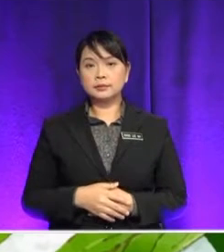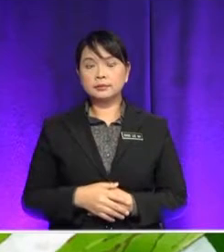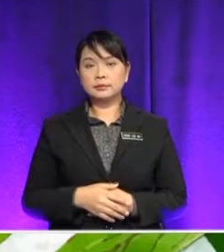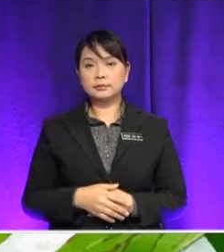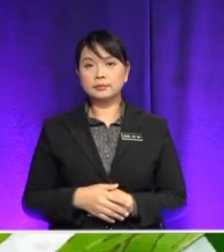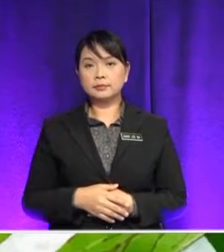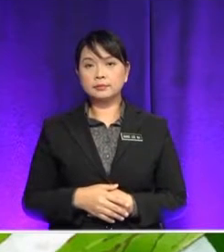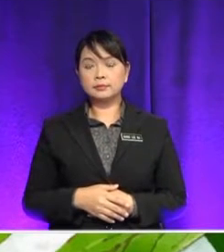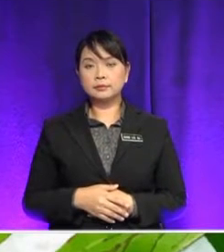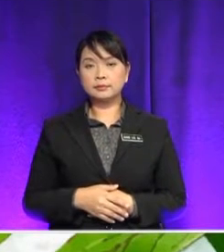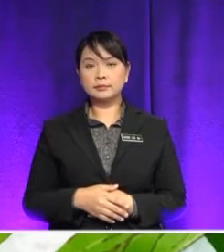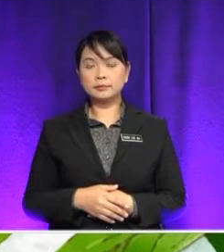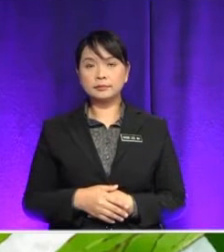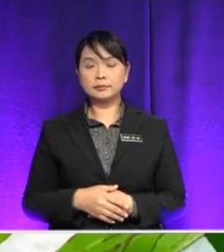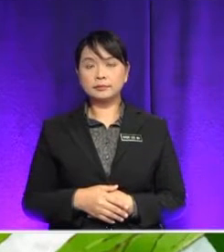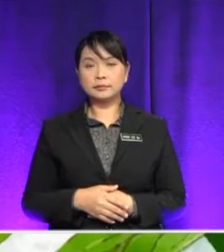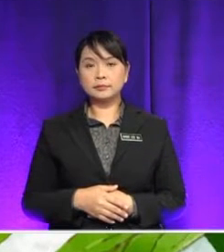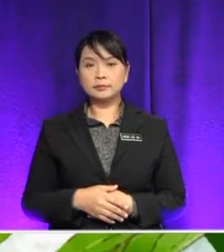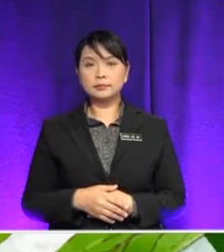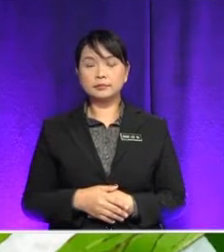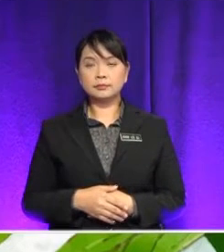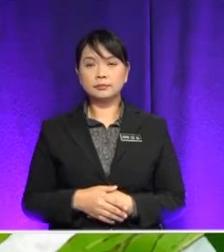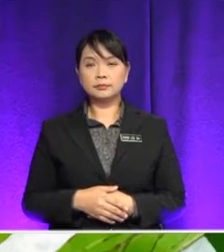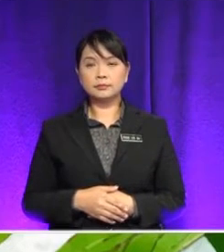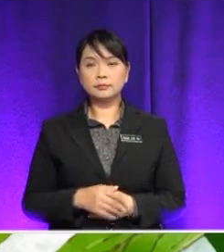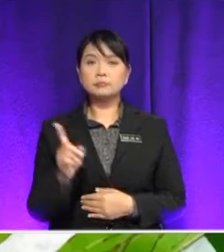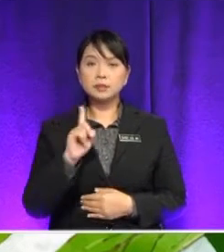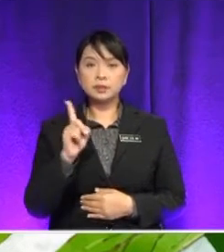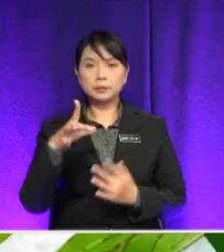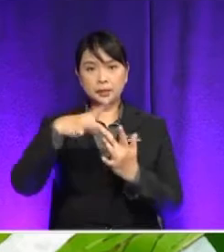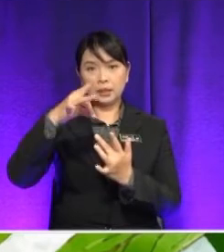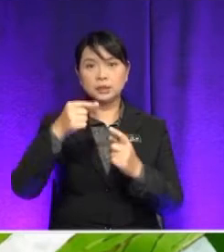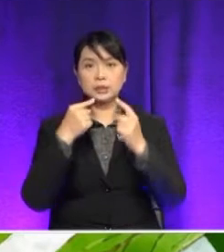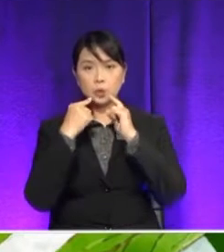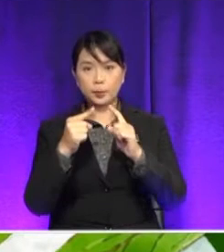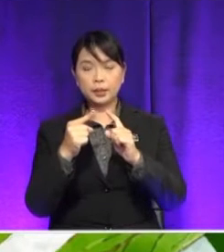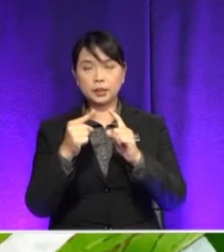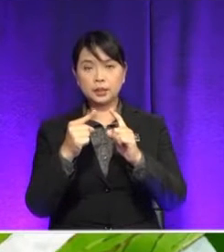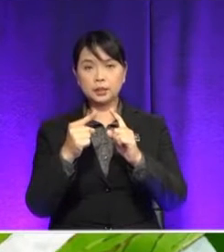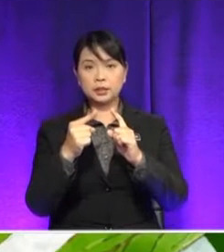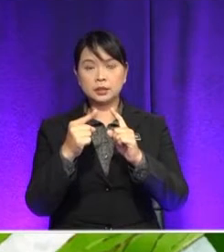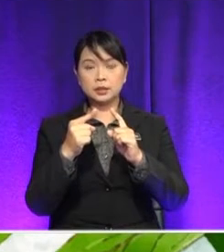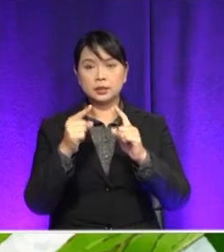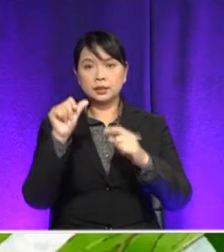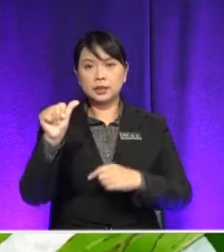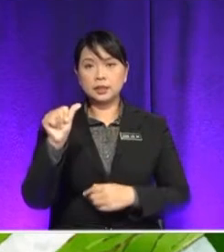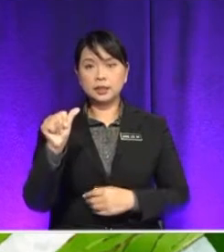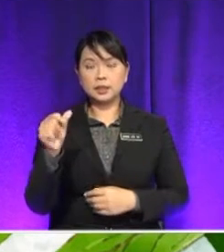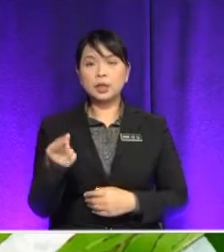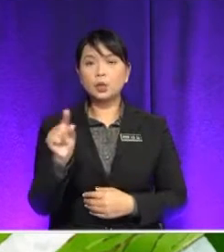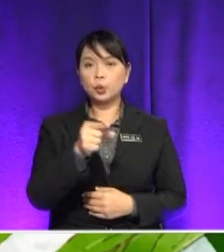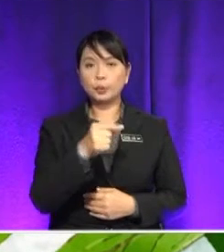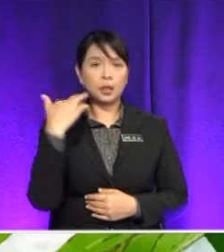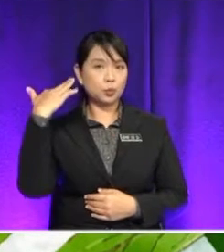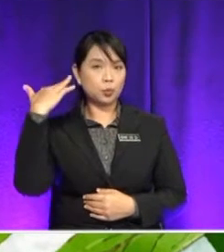by gelombang Ice gelombang radio dan di gelombang cahaya main satu pilihan jawaban anda hai eh lambang bunyi